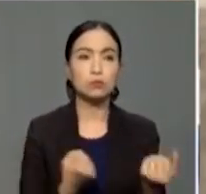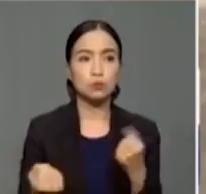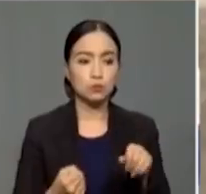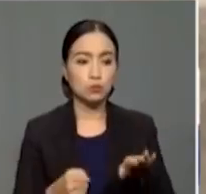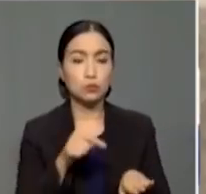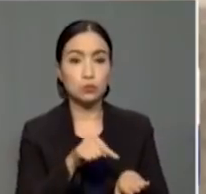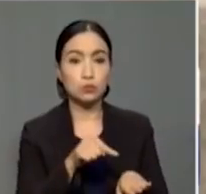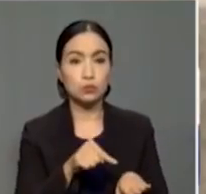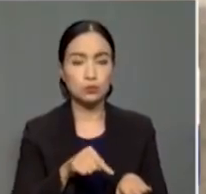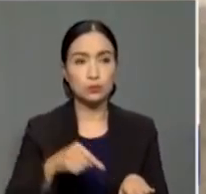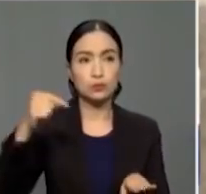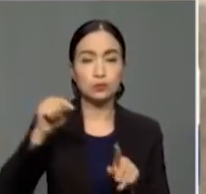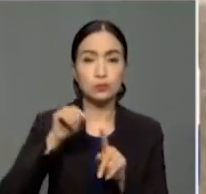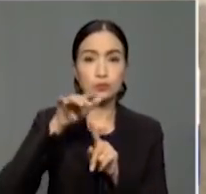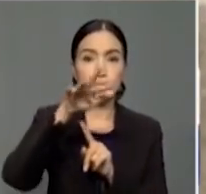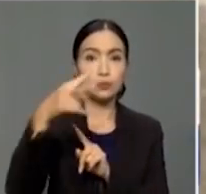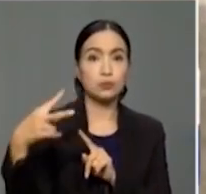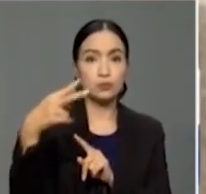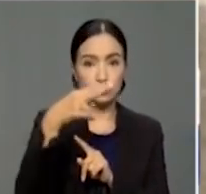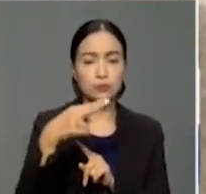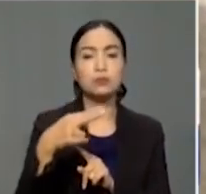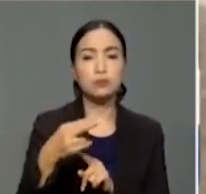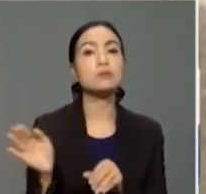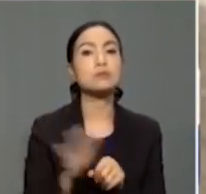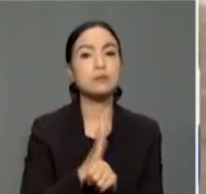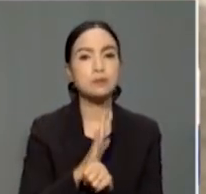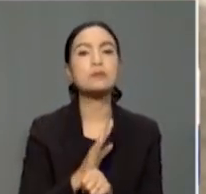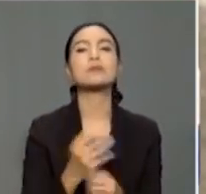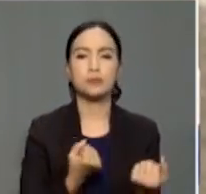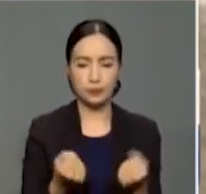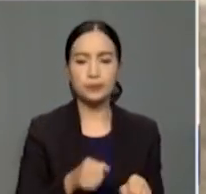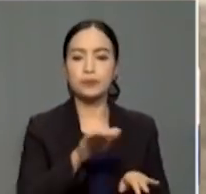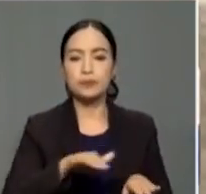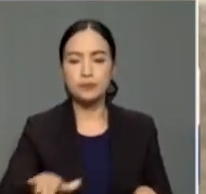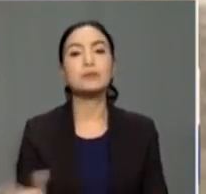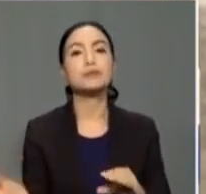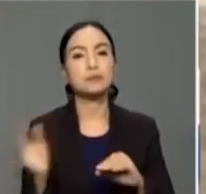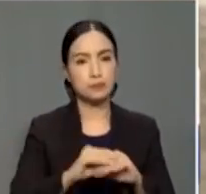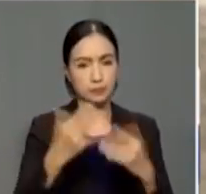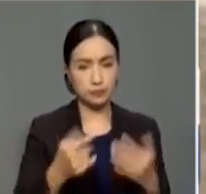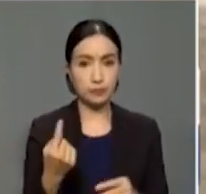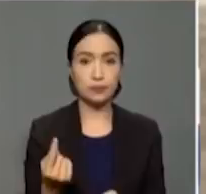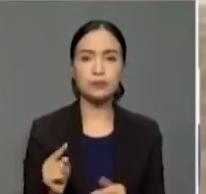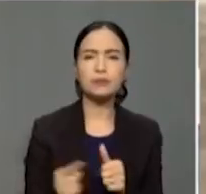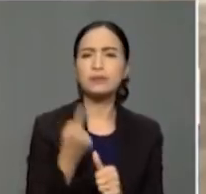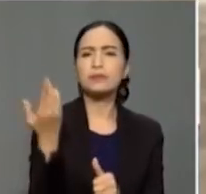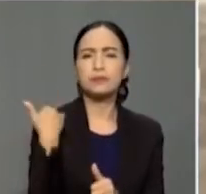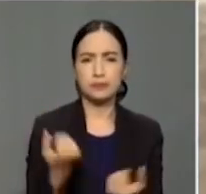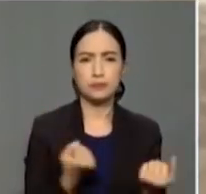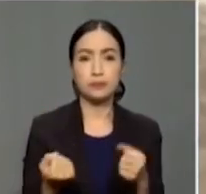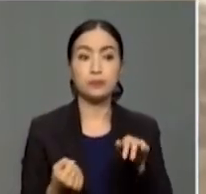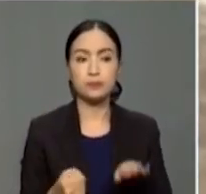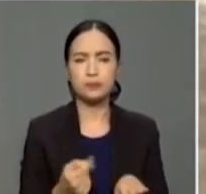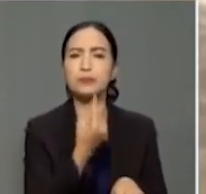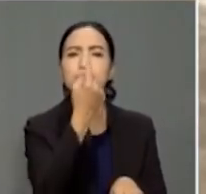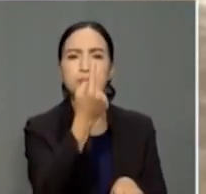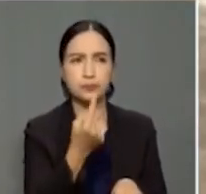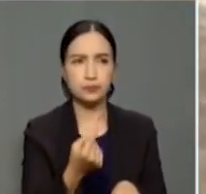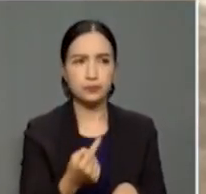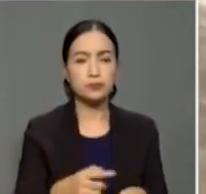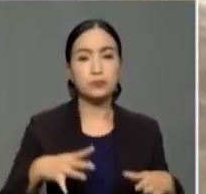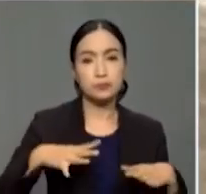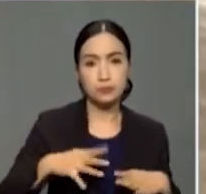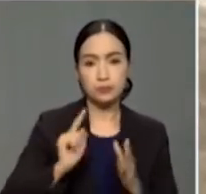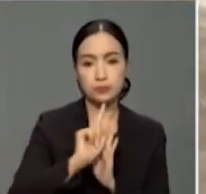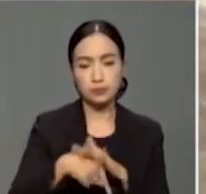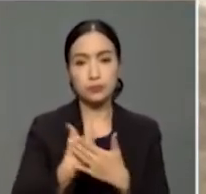าณก็เอาไปเพิ่มเติมให้แล้วเพิ่มเติมเพราะว่าตอนแรกมีคันเดียวนะฮะแล้วมันทำงานมันต้องพัก3